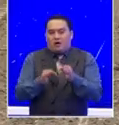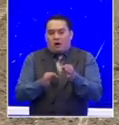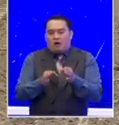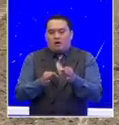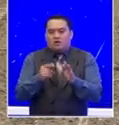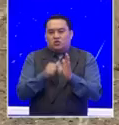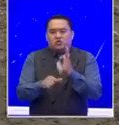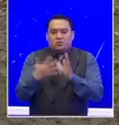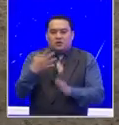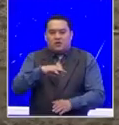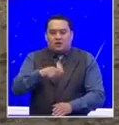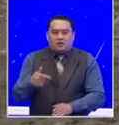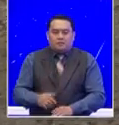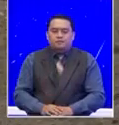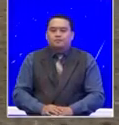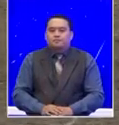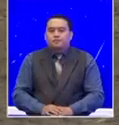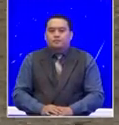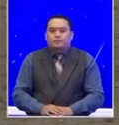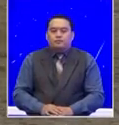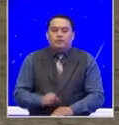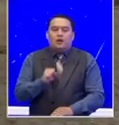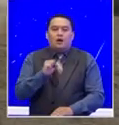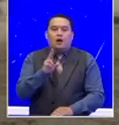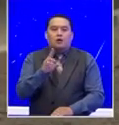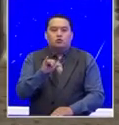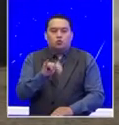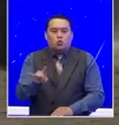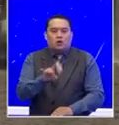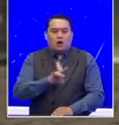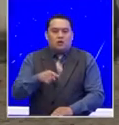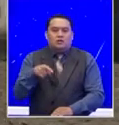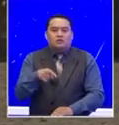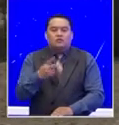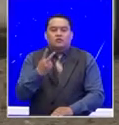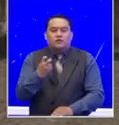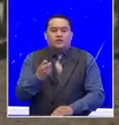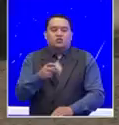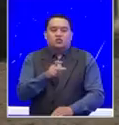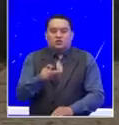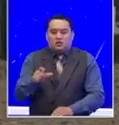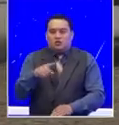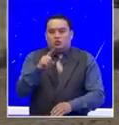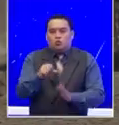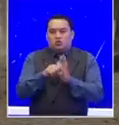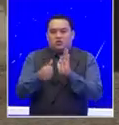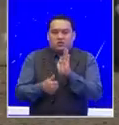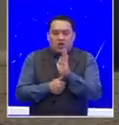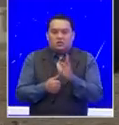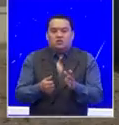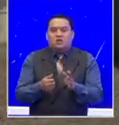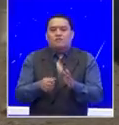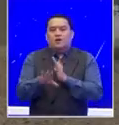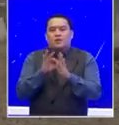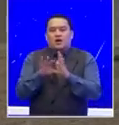цене 165. В Аксуском районе на сегодня действует около 2500 крестьянских хозяйств. 116 из них предпочтение